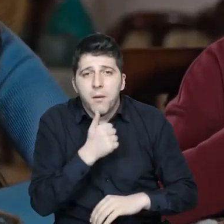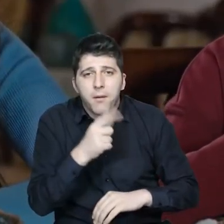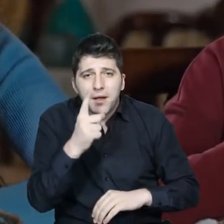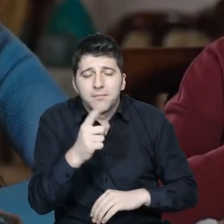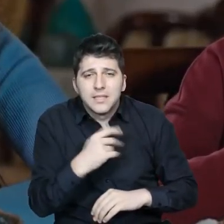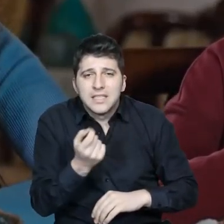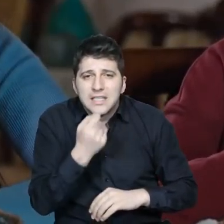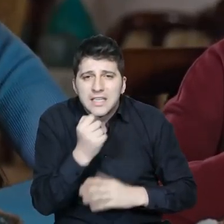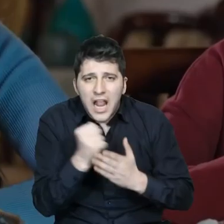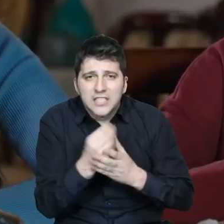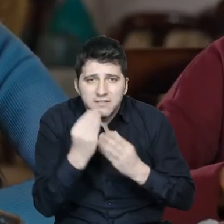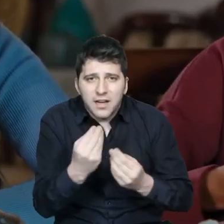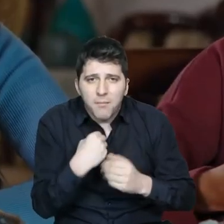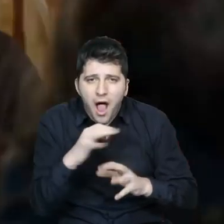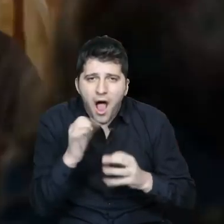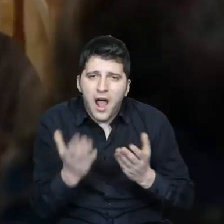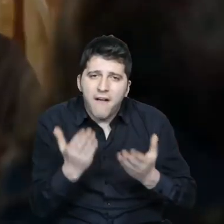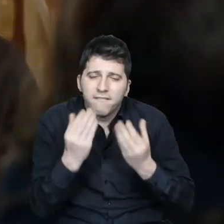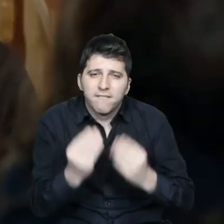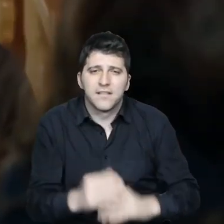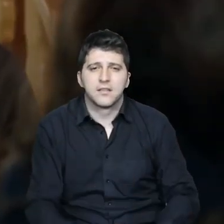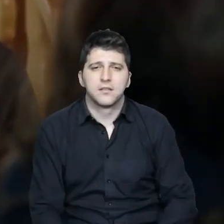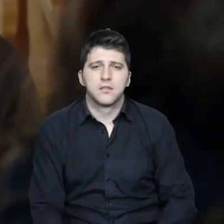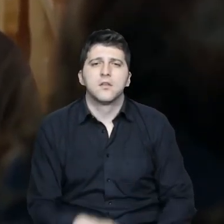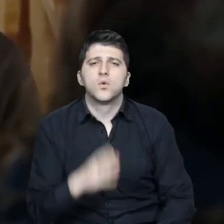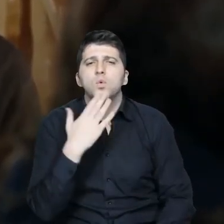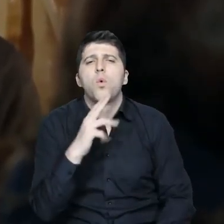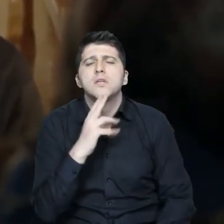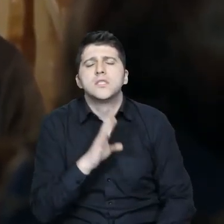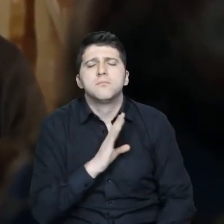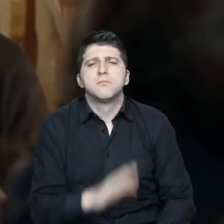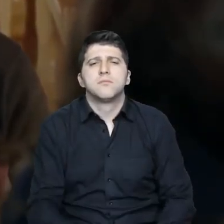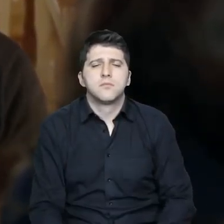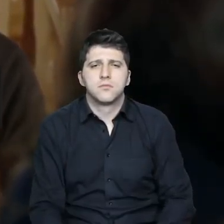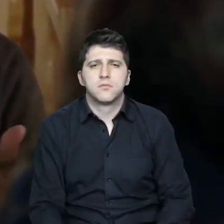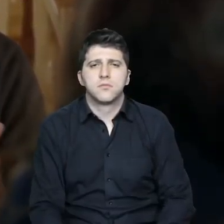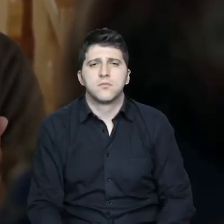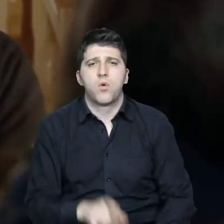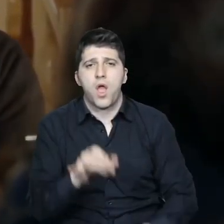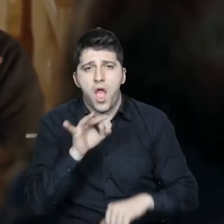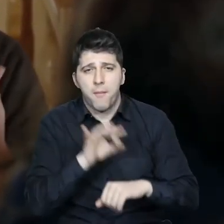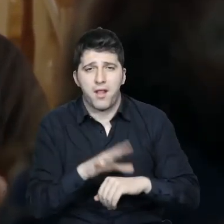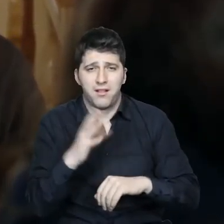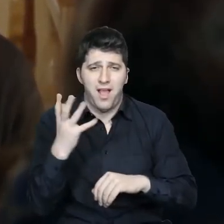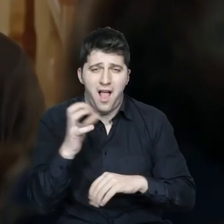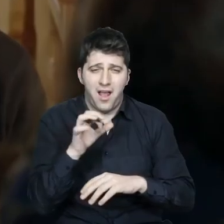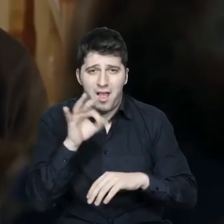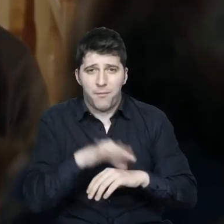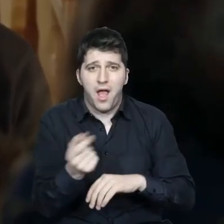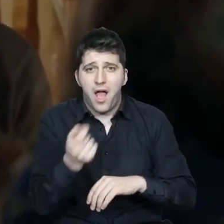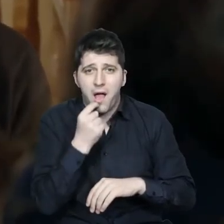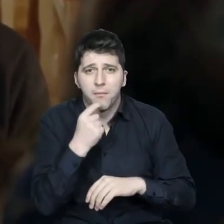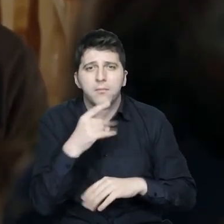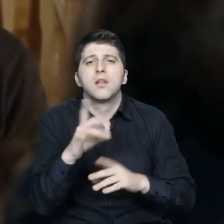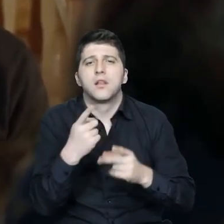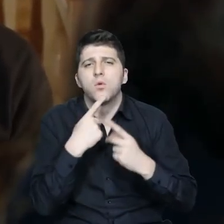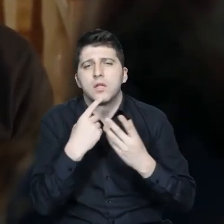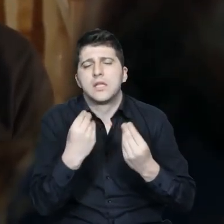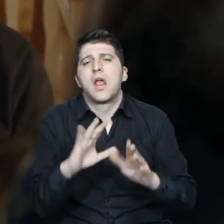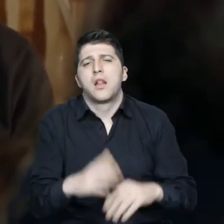bir ağrı kesici vereyim mi? Hem ağrını hafifletir. Yok kızım. Öyle hemen her ağrıda ağrı kesici alma diyordun ya